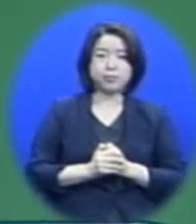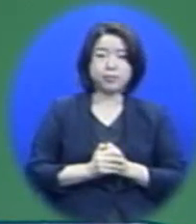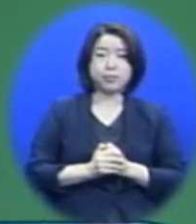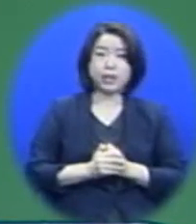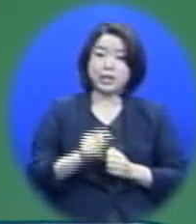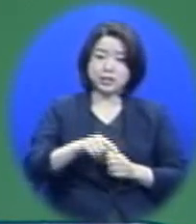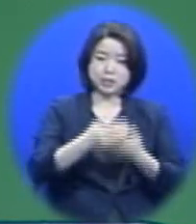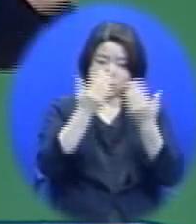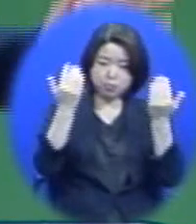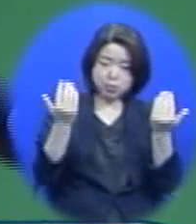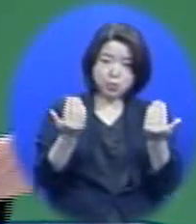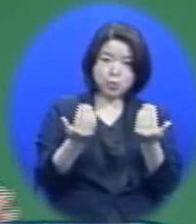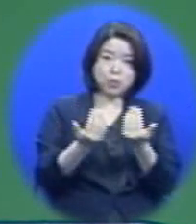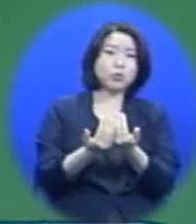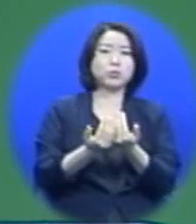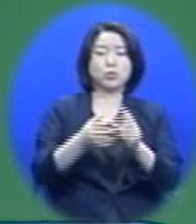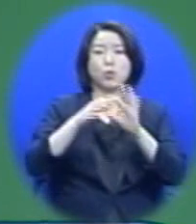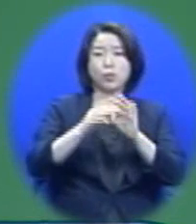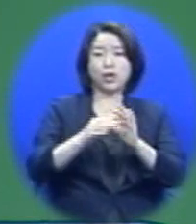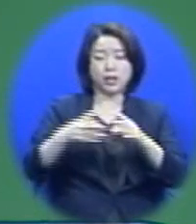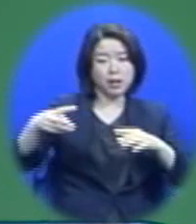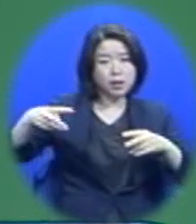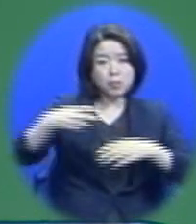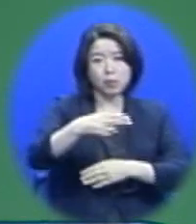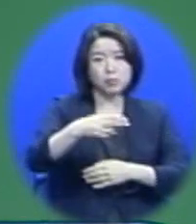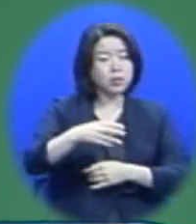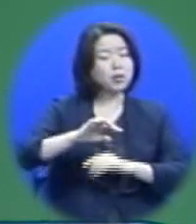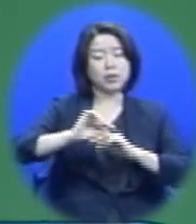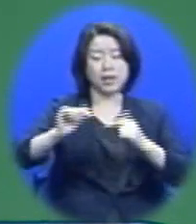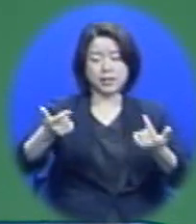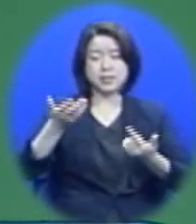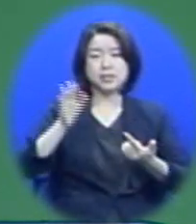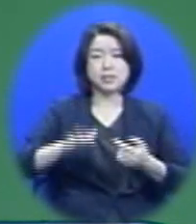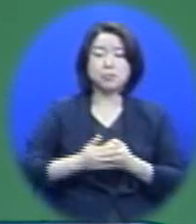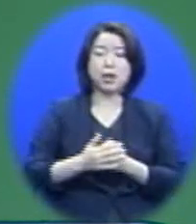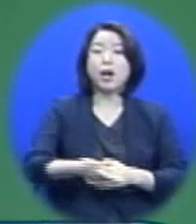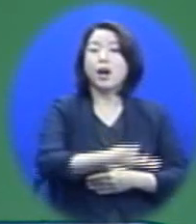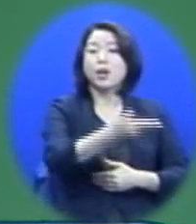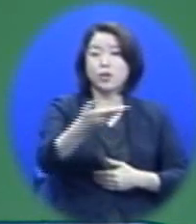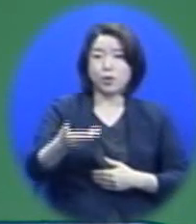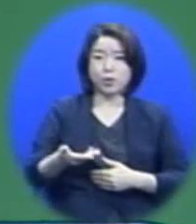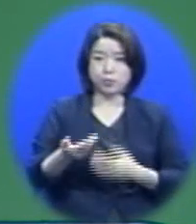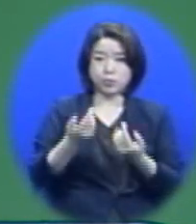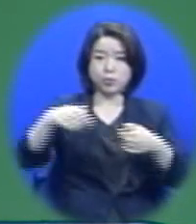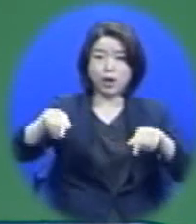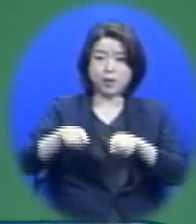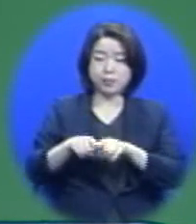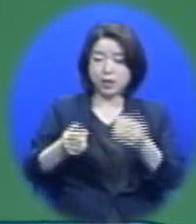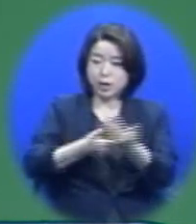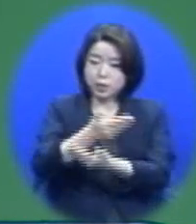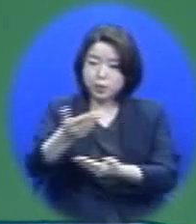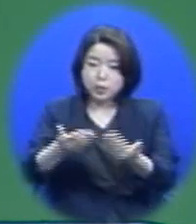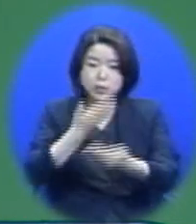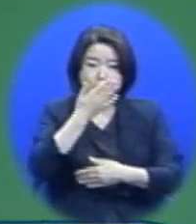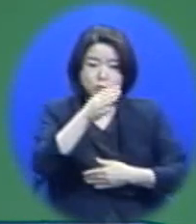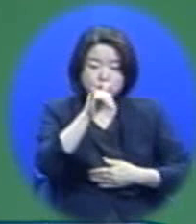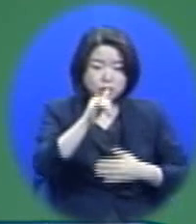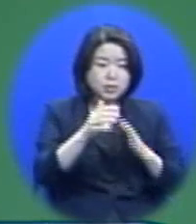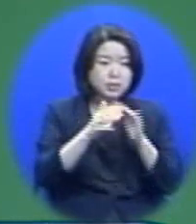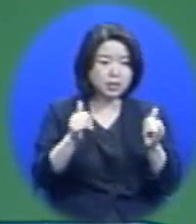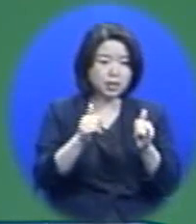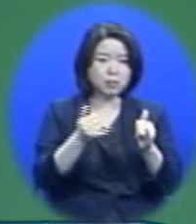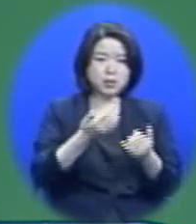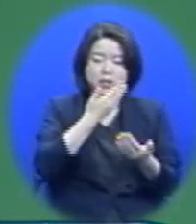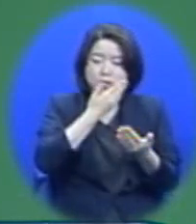그런 모든 관계를 다 끊어버리라고 하진 않지만 여러분들이 여러분과 함께 교제할 수 있는 사람을 신중하게